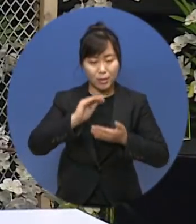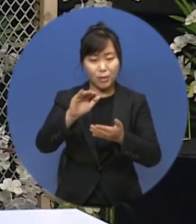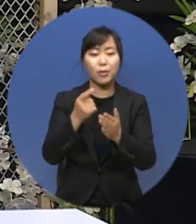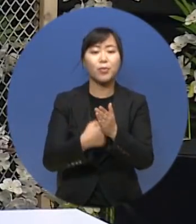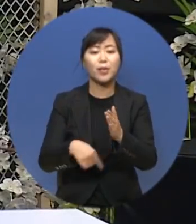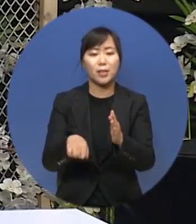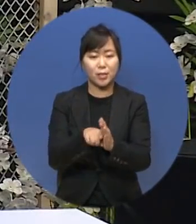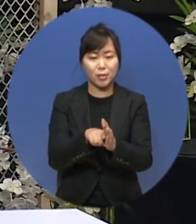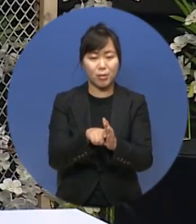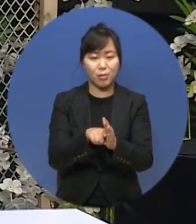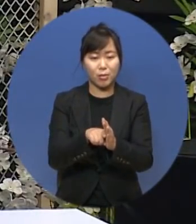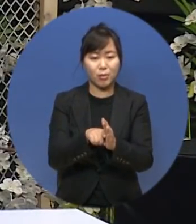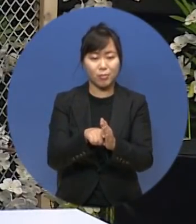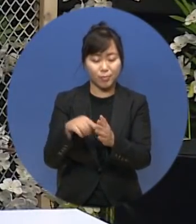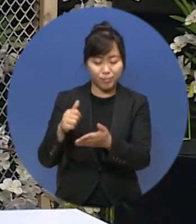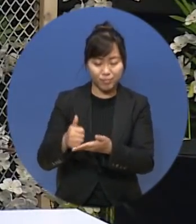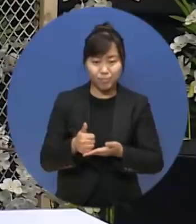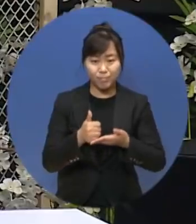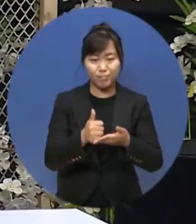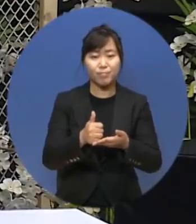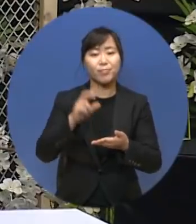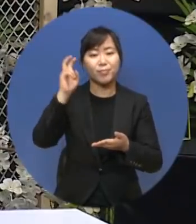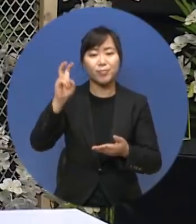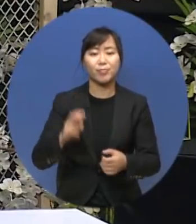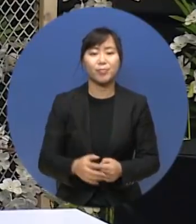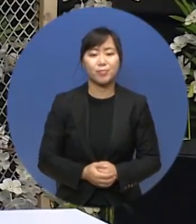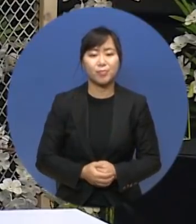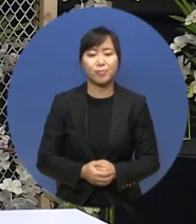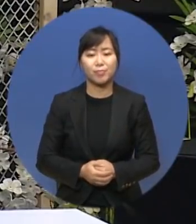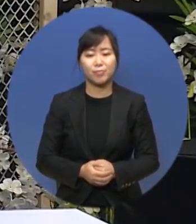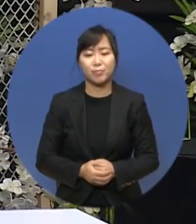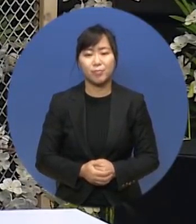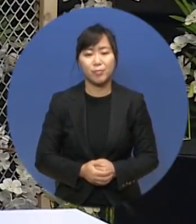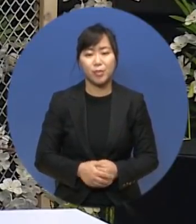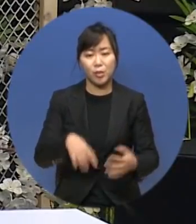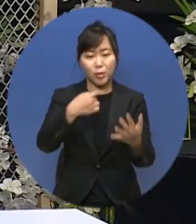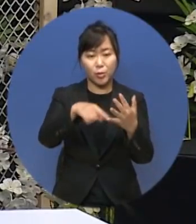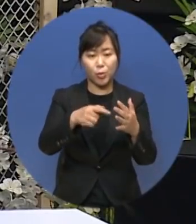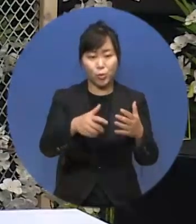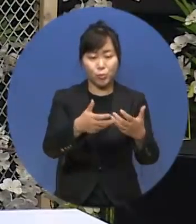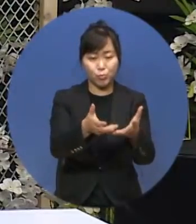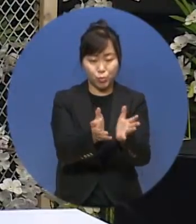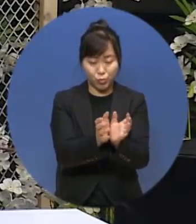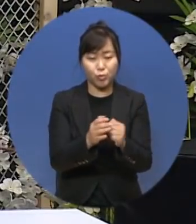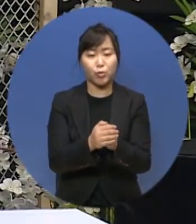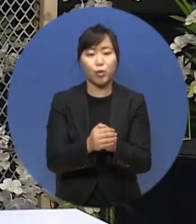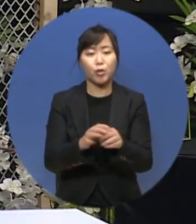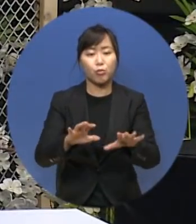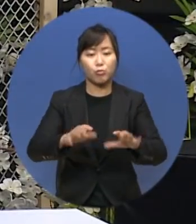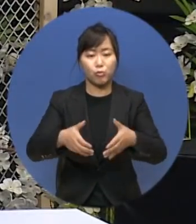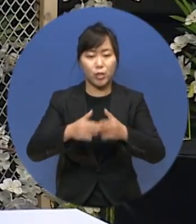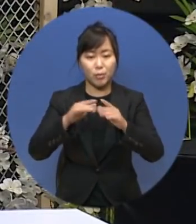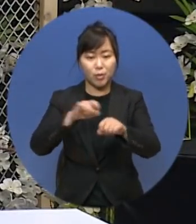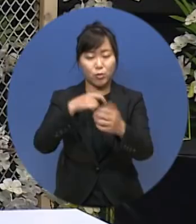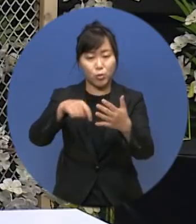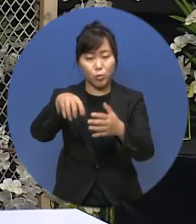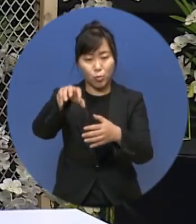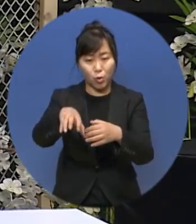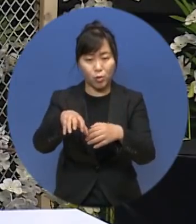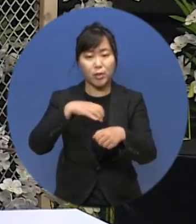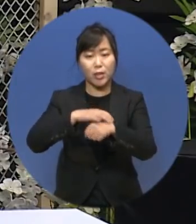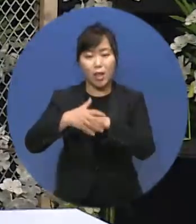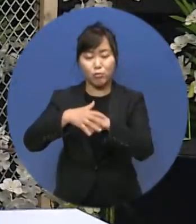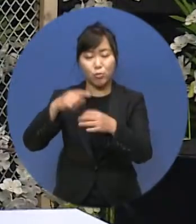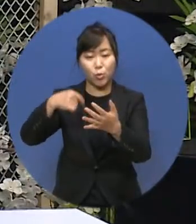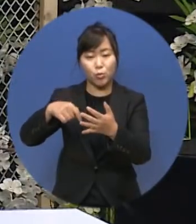들려드리기 위해서 이 자리에 초대해 주신 것 같습니다. 교육부 국립특수교육원 저희